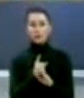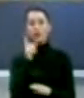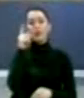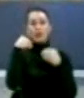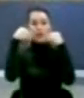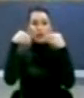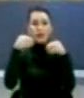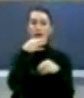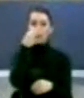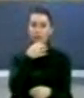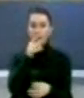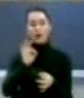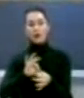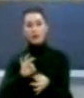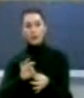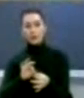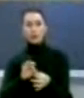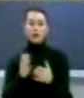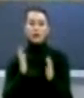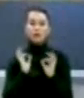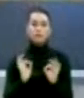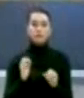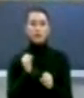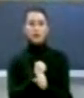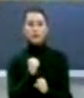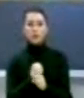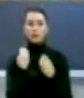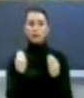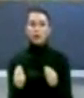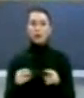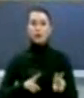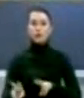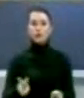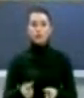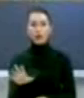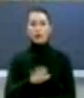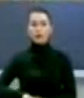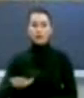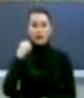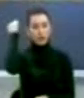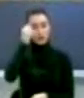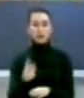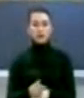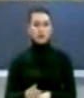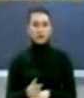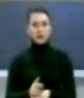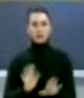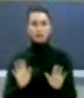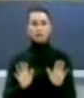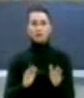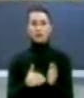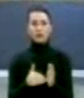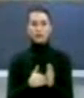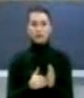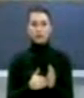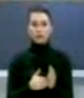thonë që që keni rujt karakterin unik gjyqësorit, karakterin unik të shtetit, po të